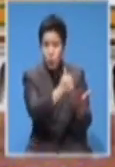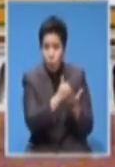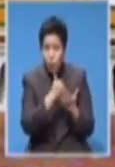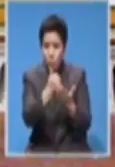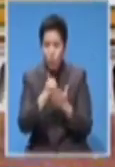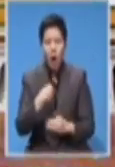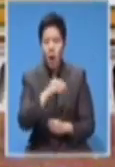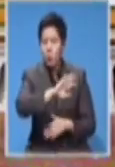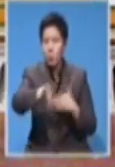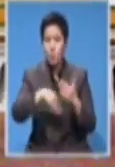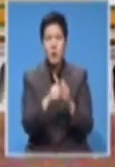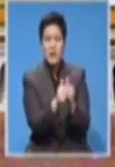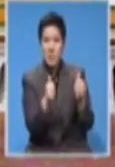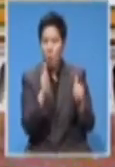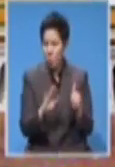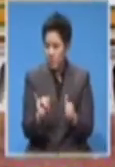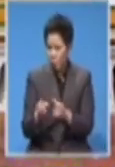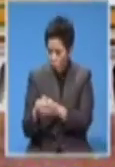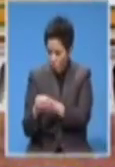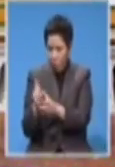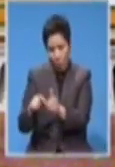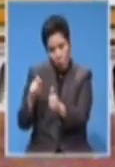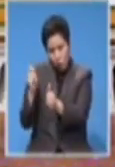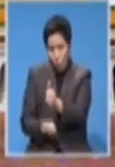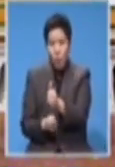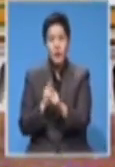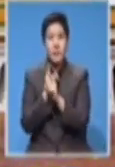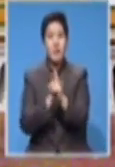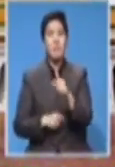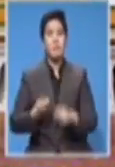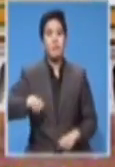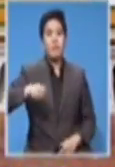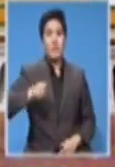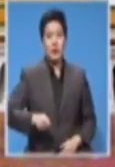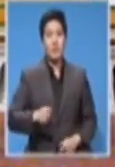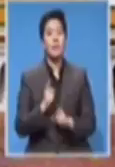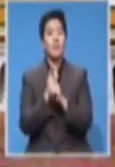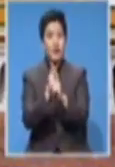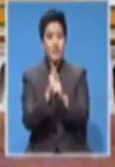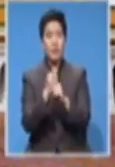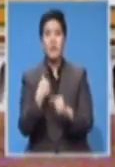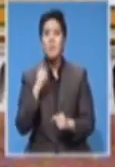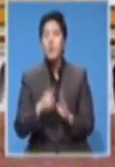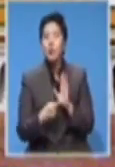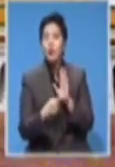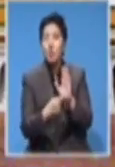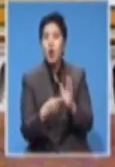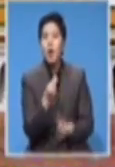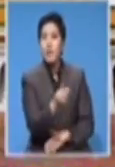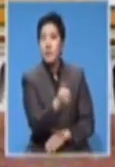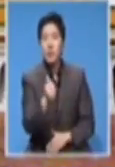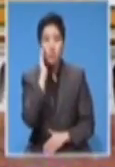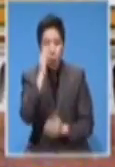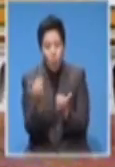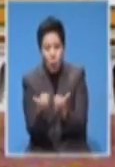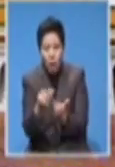นดีแล้วก็ลงโทษคนไม่ดีอย่างเป็นธรรมด้วยกระบวนการยุติธรรมอย่างน้อยก็จะเป็นตัวอย่างที่ดีให้ลูกหลานเ